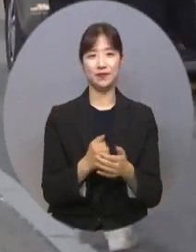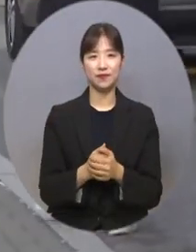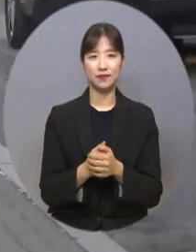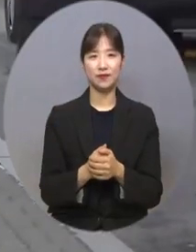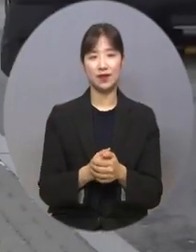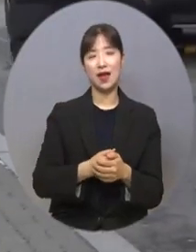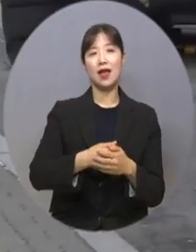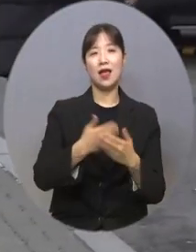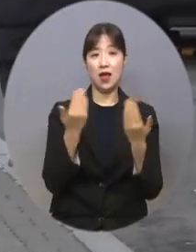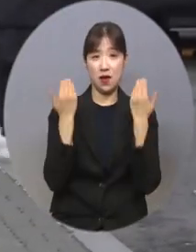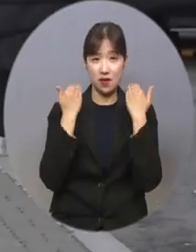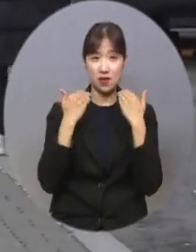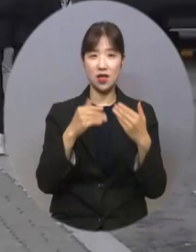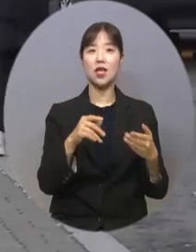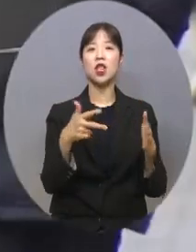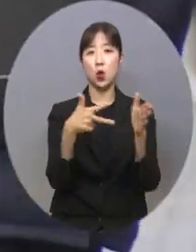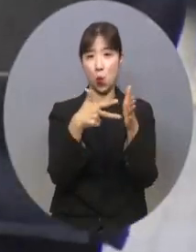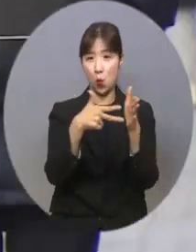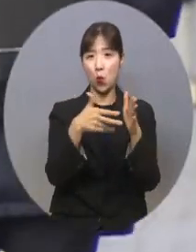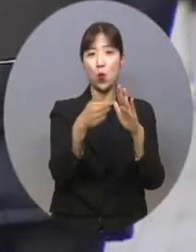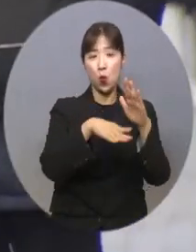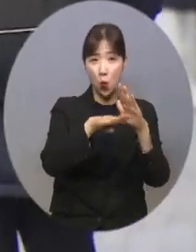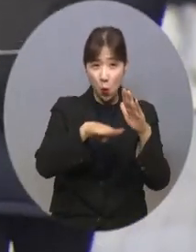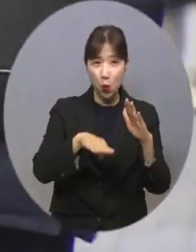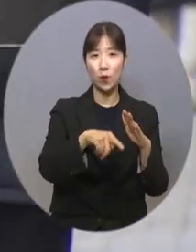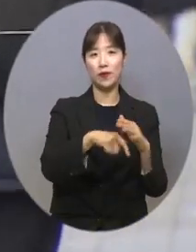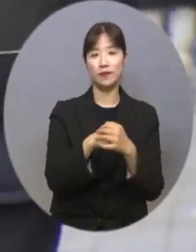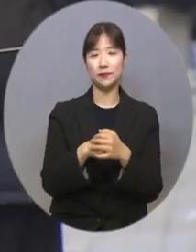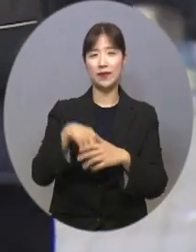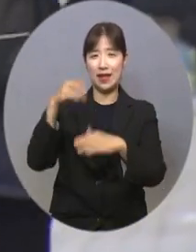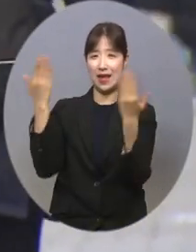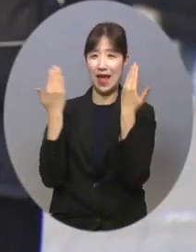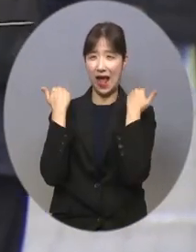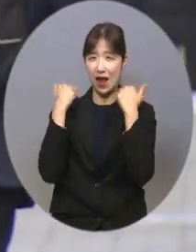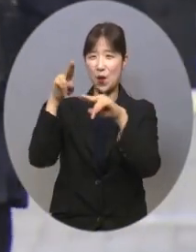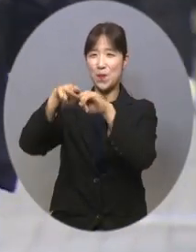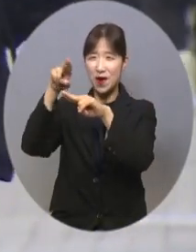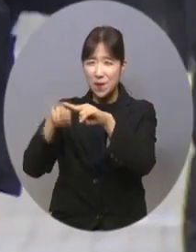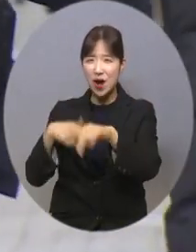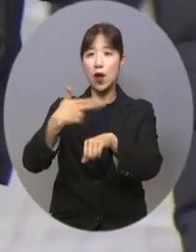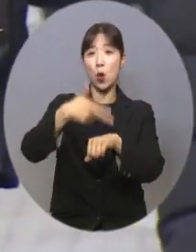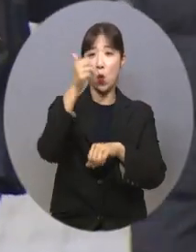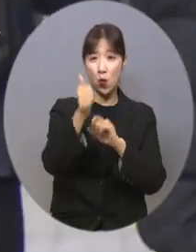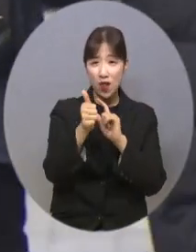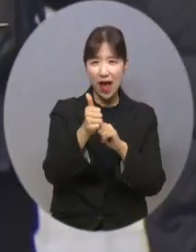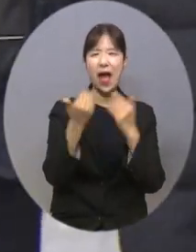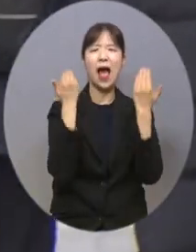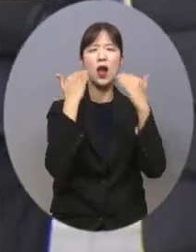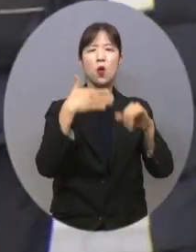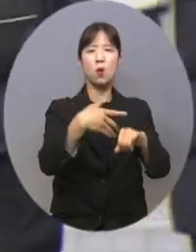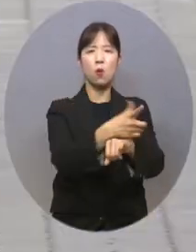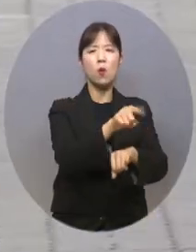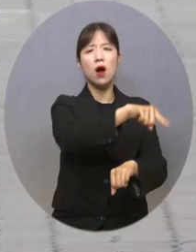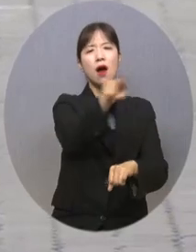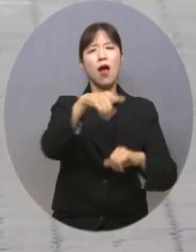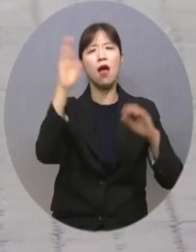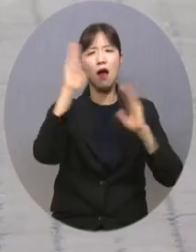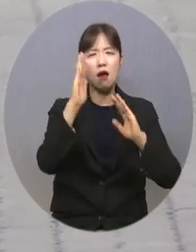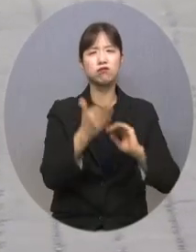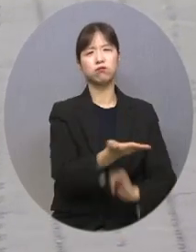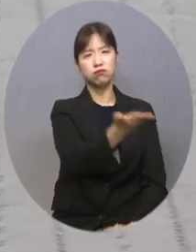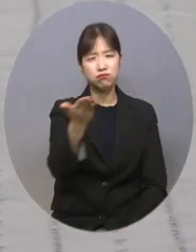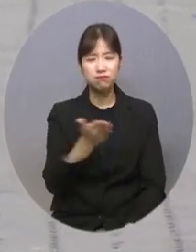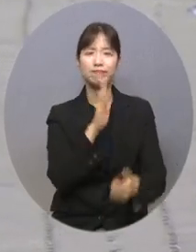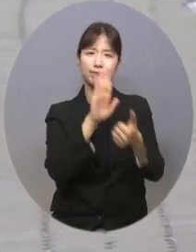한국청소년상담복지개발원과 사립학교 교직원연금공단은 퇴직 교사가 학교 밖 청소년의 학업 진로 개발 멘토링에 참여할 수 있게